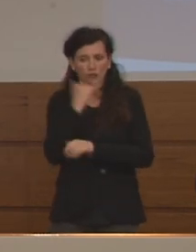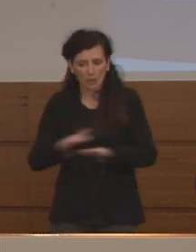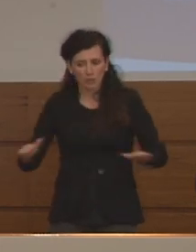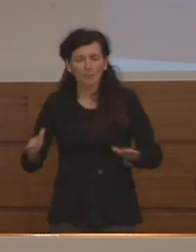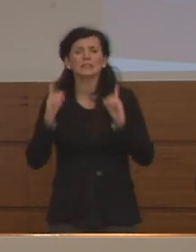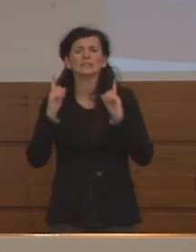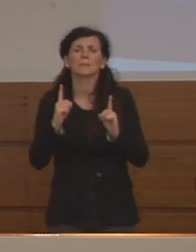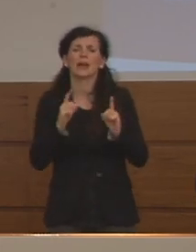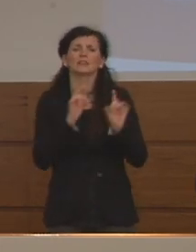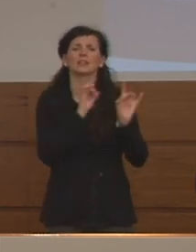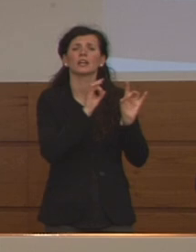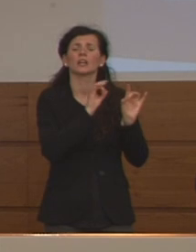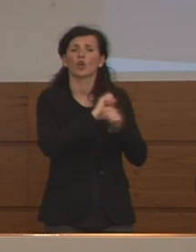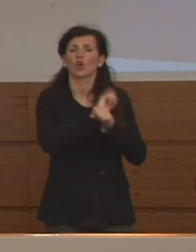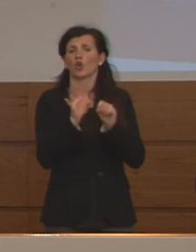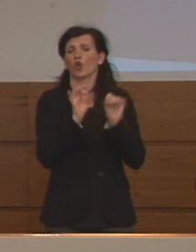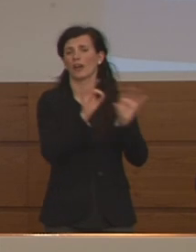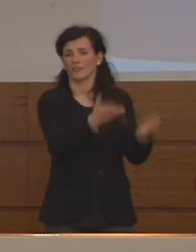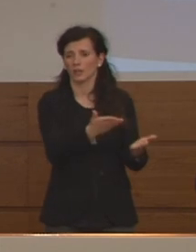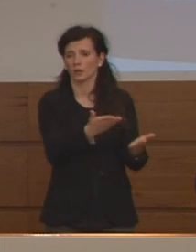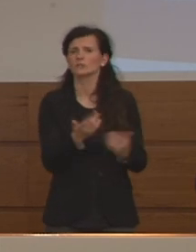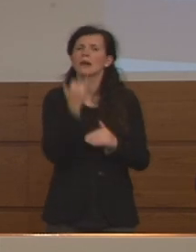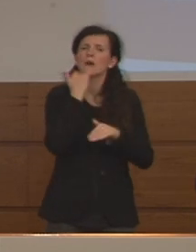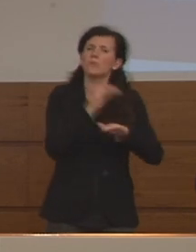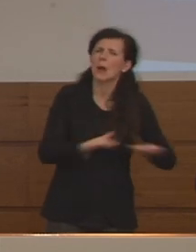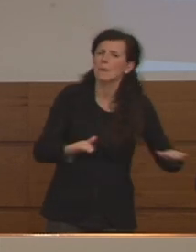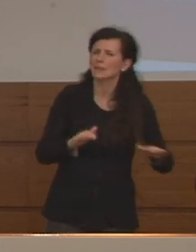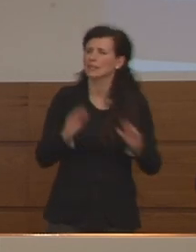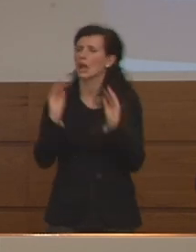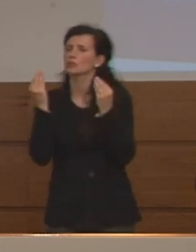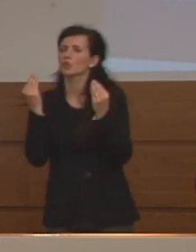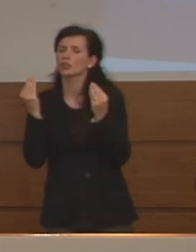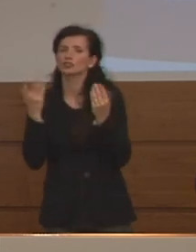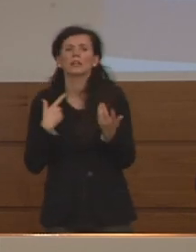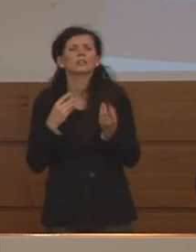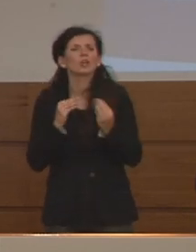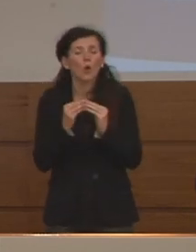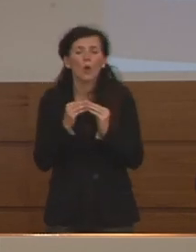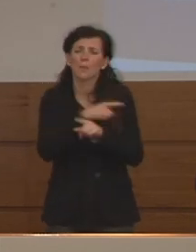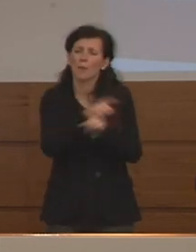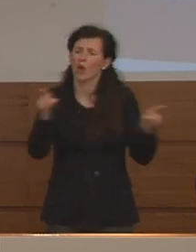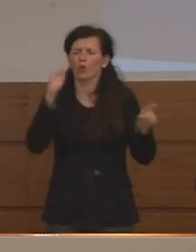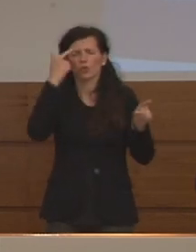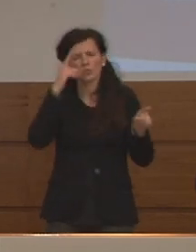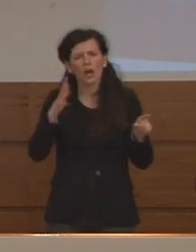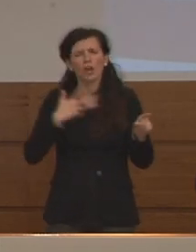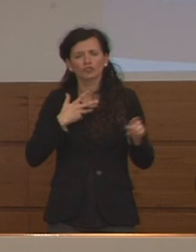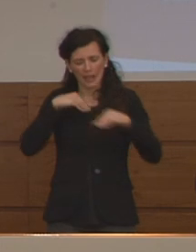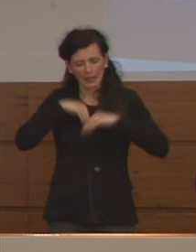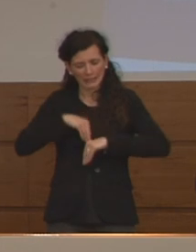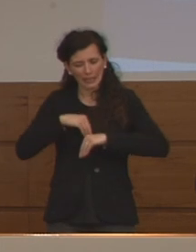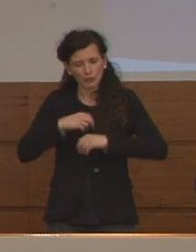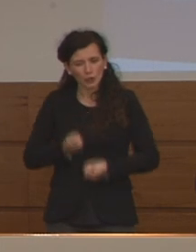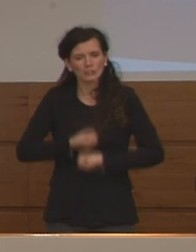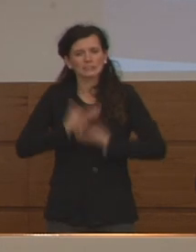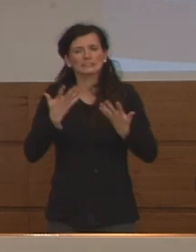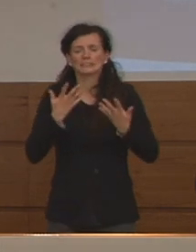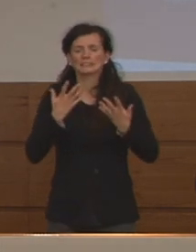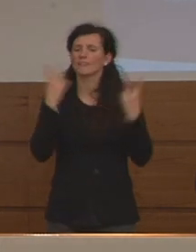riprendere ma guardi i bambini gli adolescenti hanno delle risorse splendide straordinarie sta a noi adulti